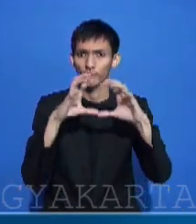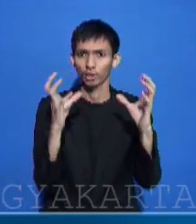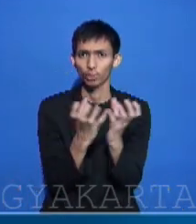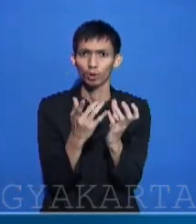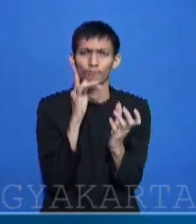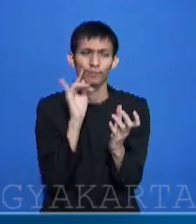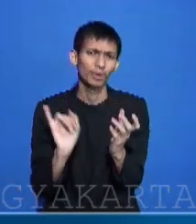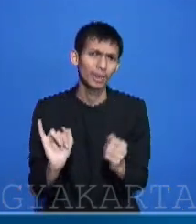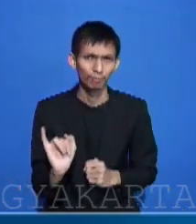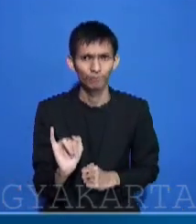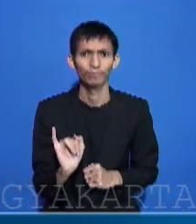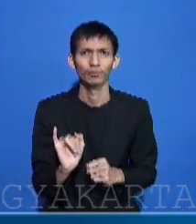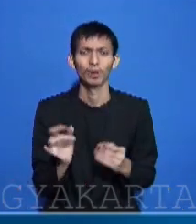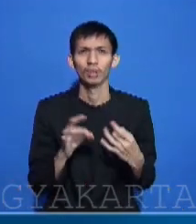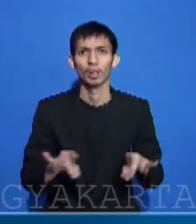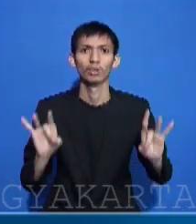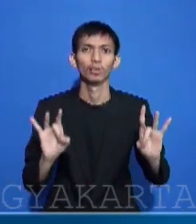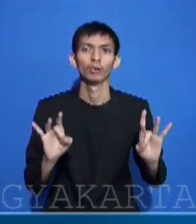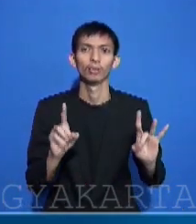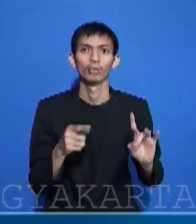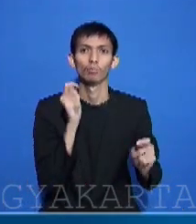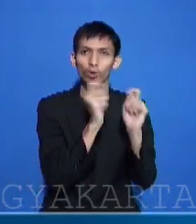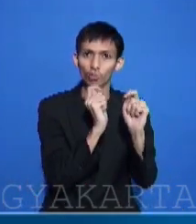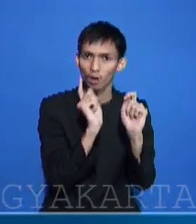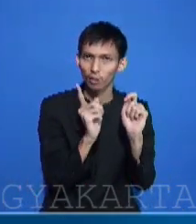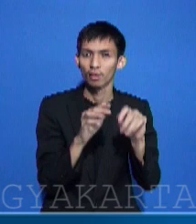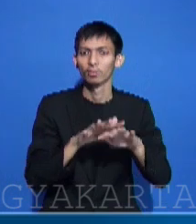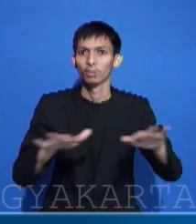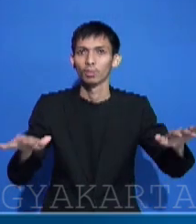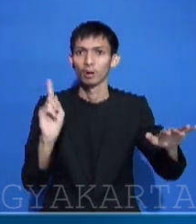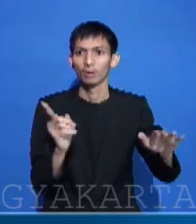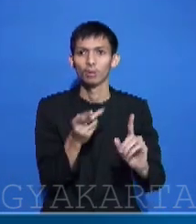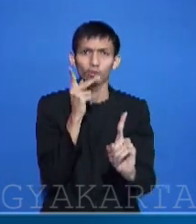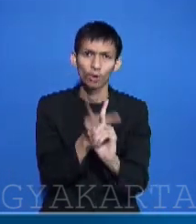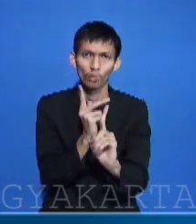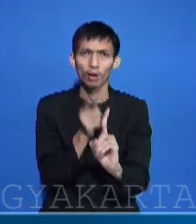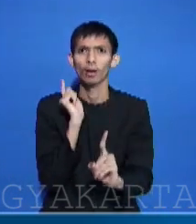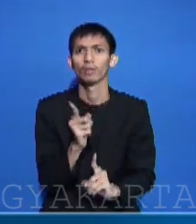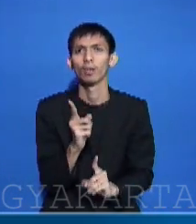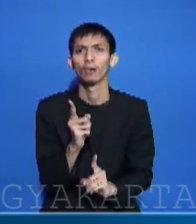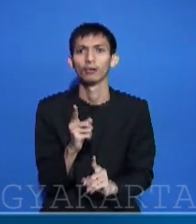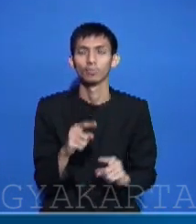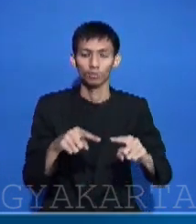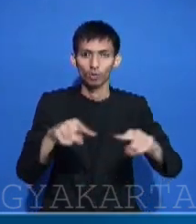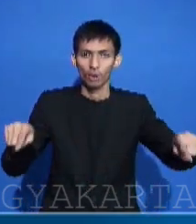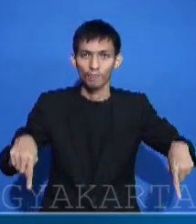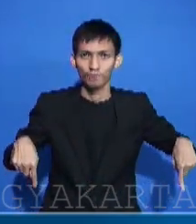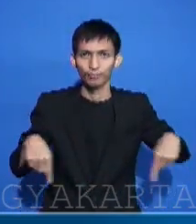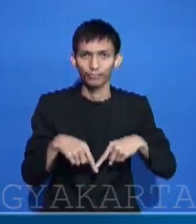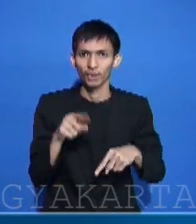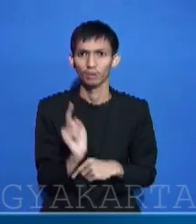beratap tumpang dua memiliki bedug dan mimbar bahkan disebutkan terdapat kolam yang mengelilingi Masjid saat awal